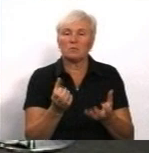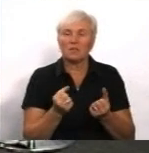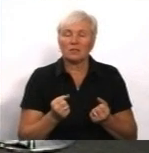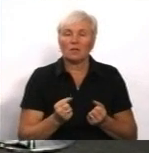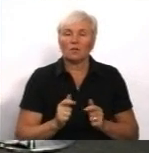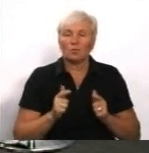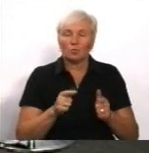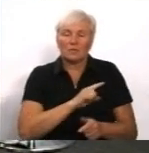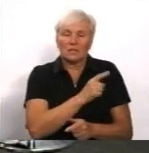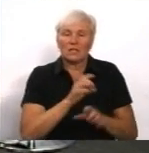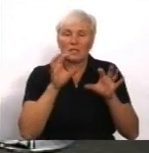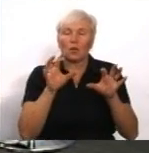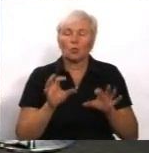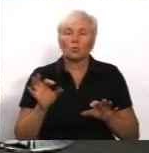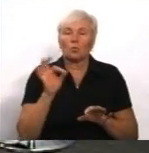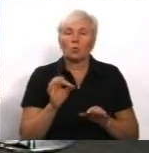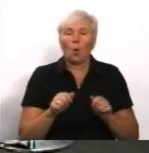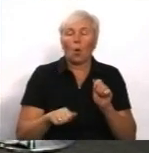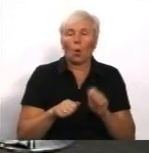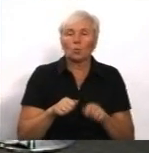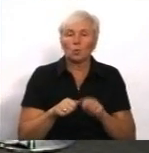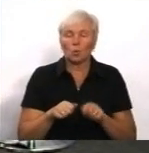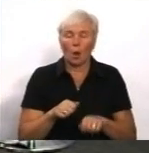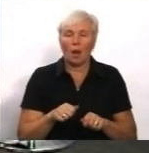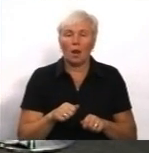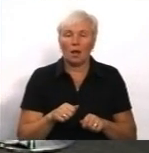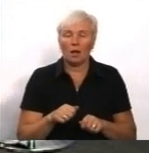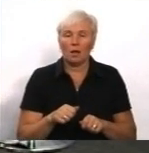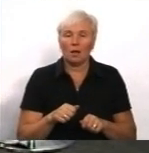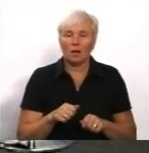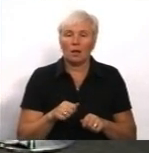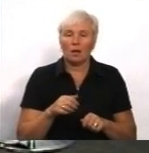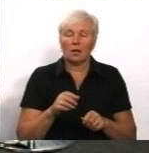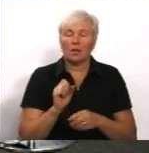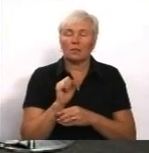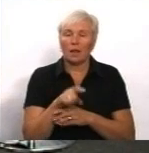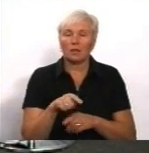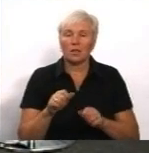силу закону про контроль, надані повноваження